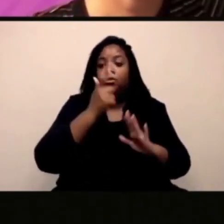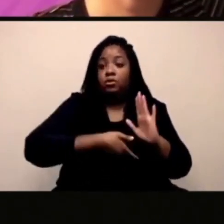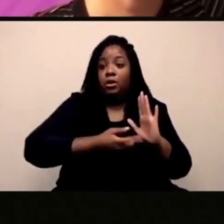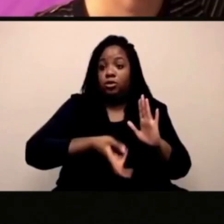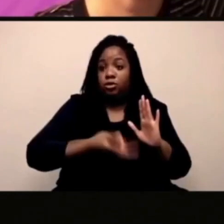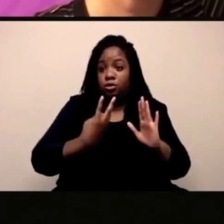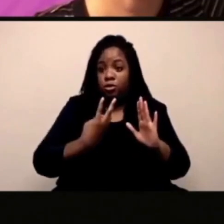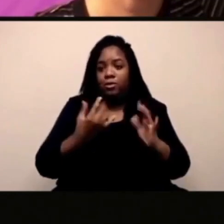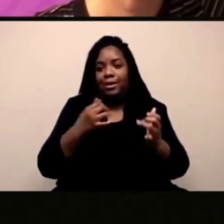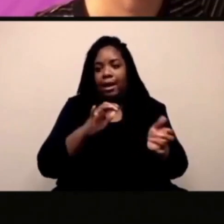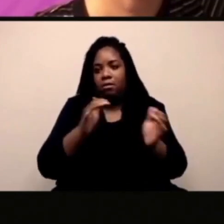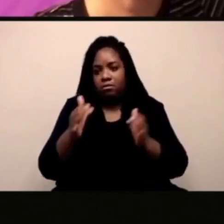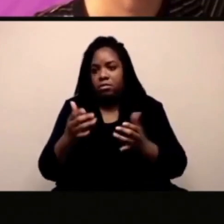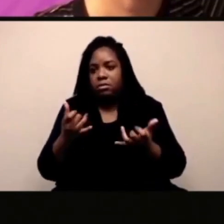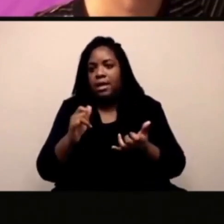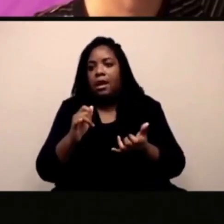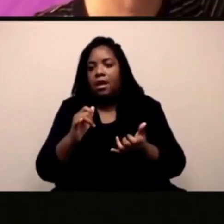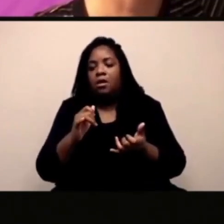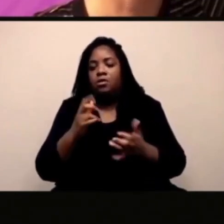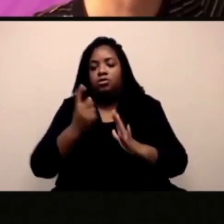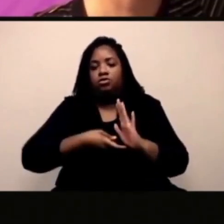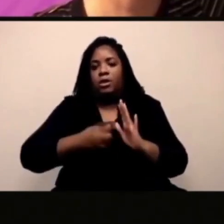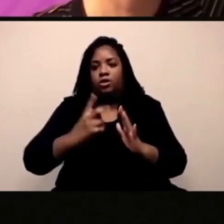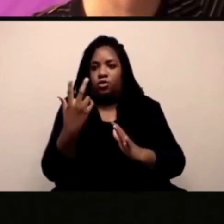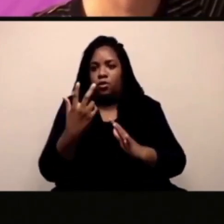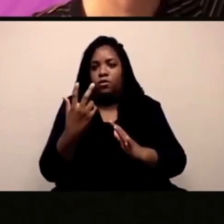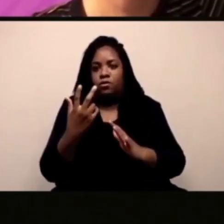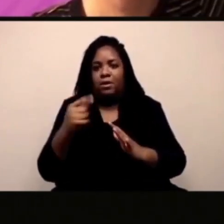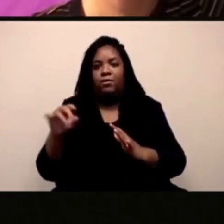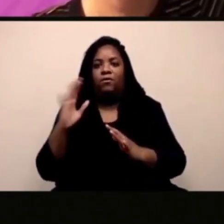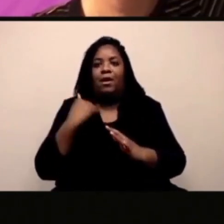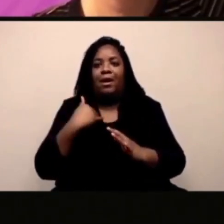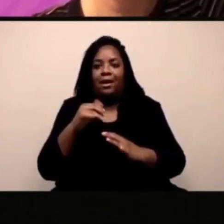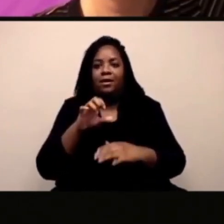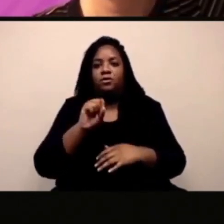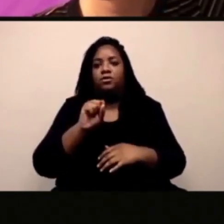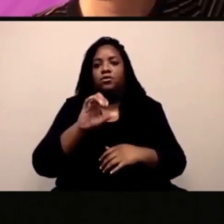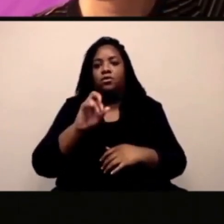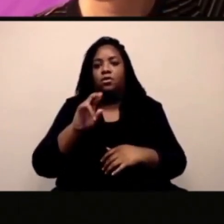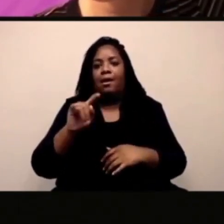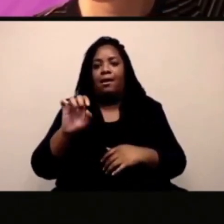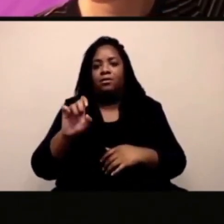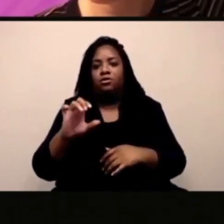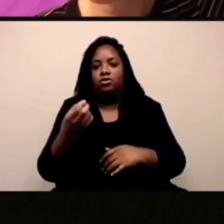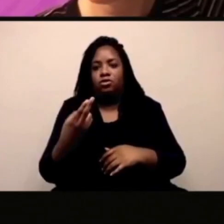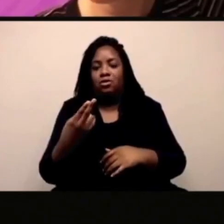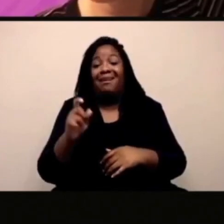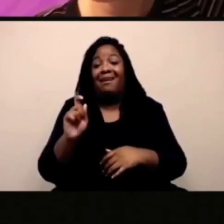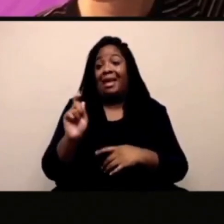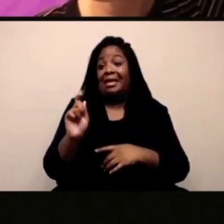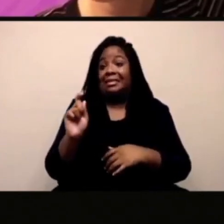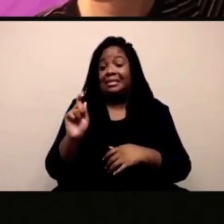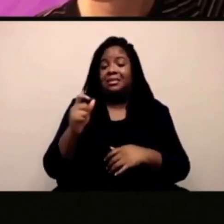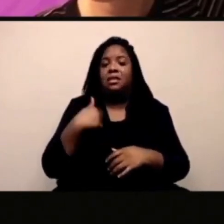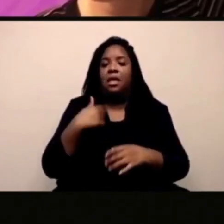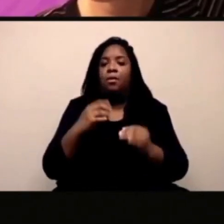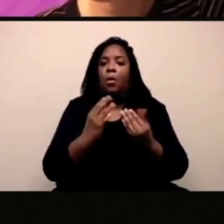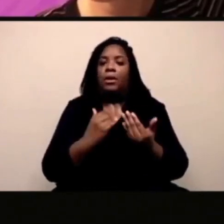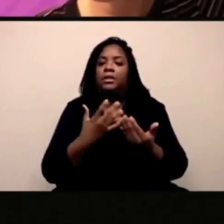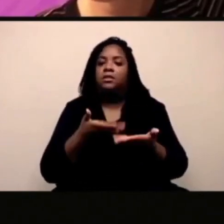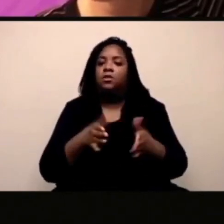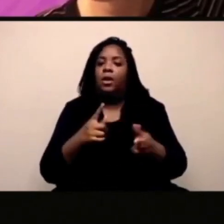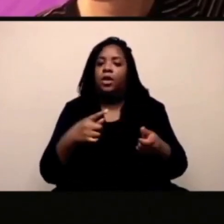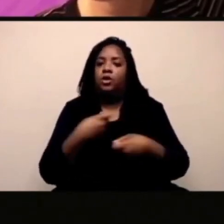いう質問ですがいい質問いただきました以前あとスクラッチの第2バージョン今は